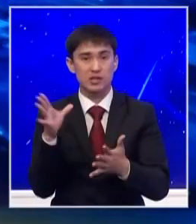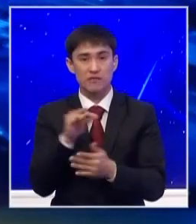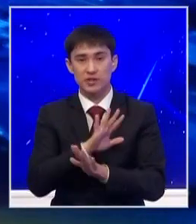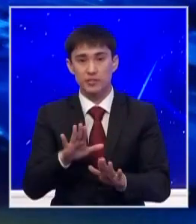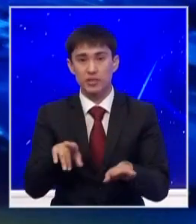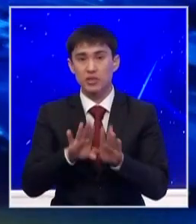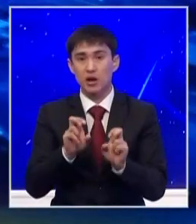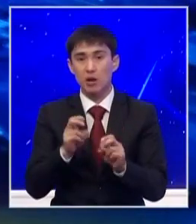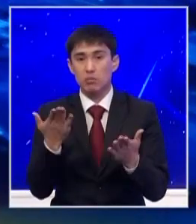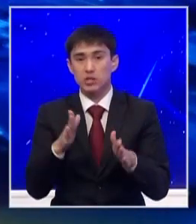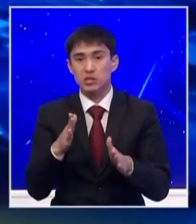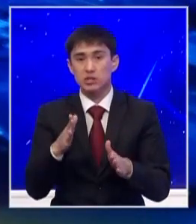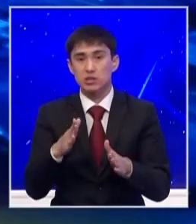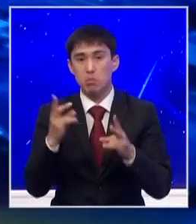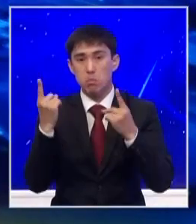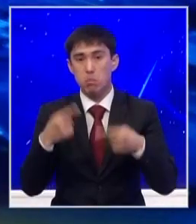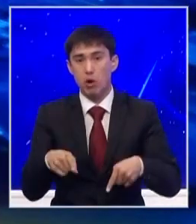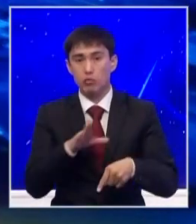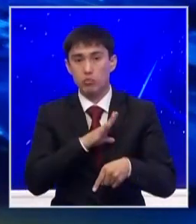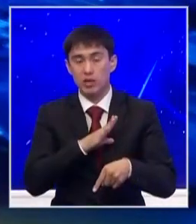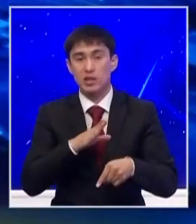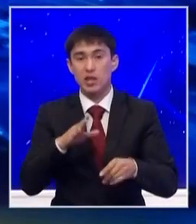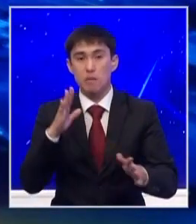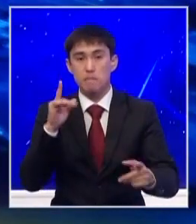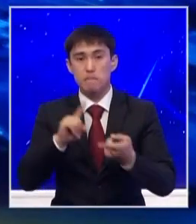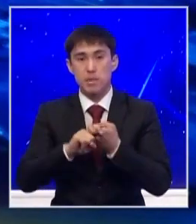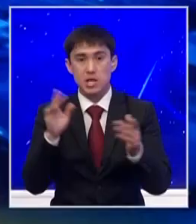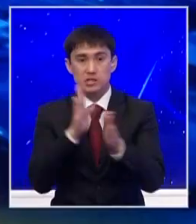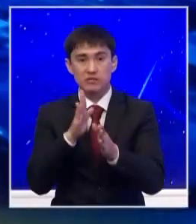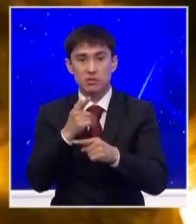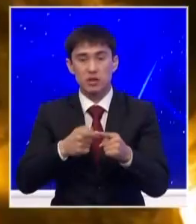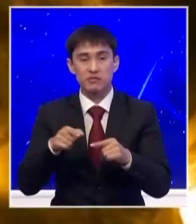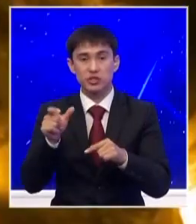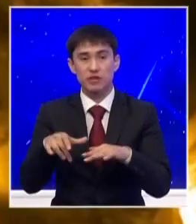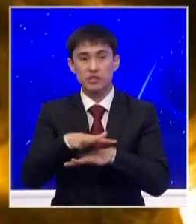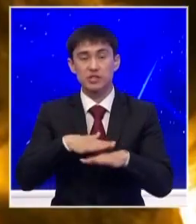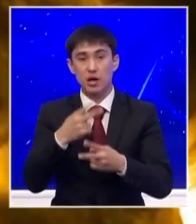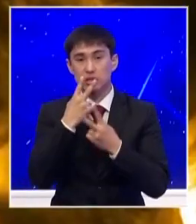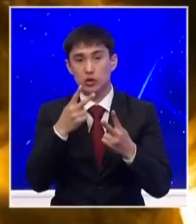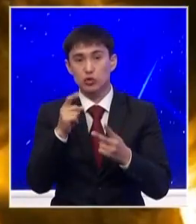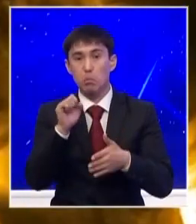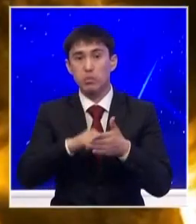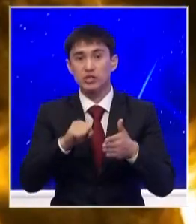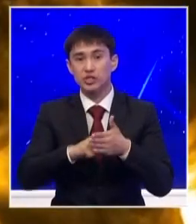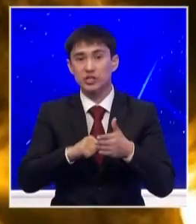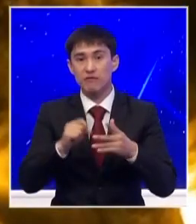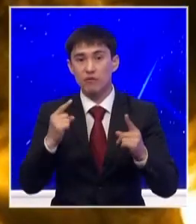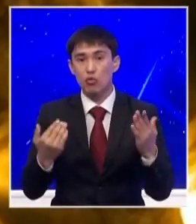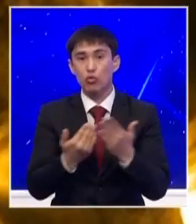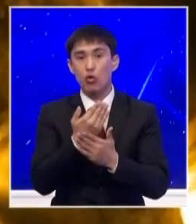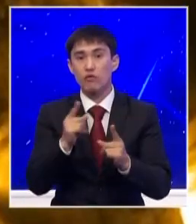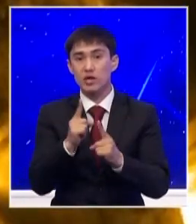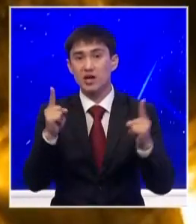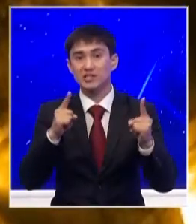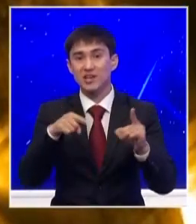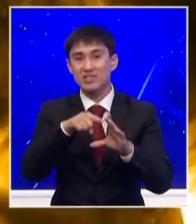все. Так как произошедшее пагубно отразилось на метеозависимой половине человечества. Как оказалось, причина в возникновении новой